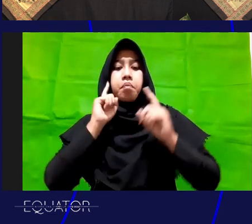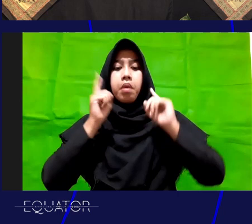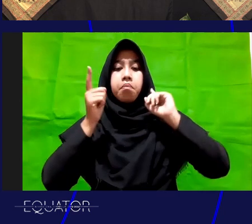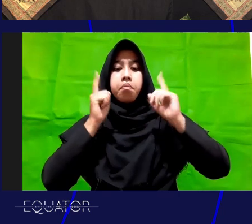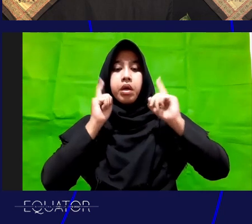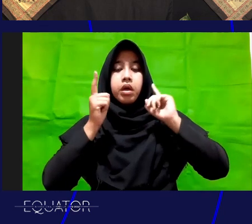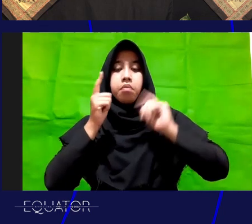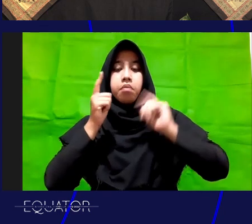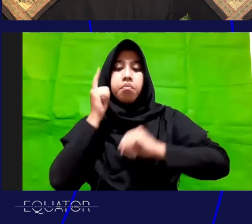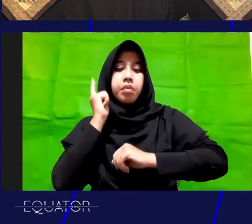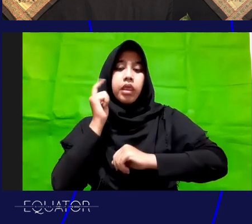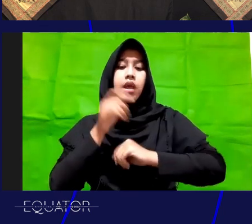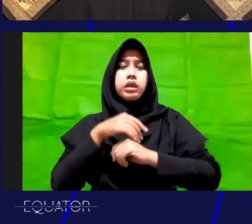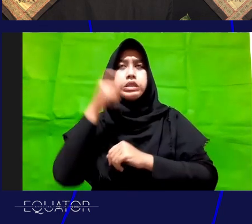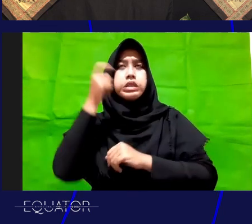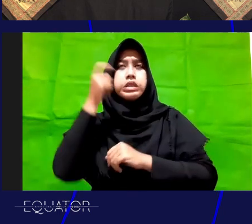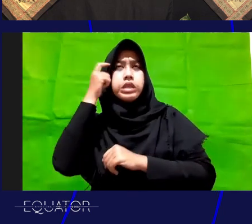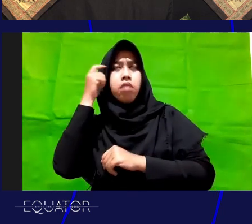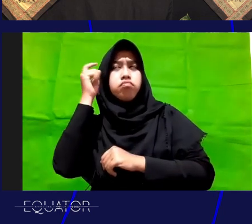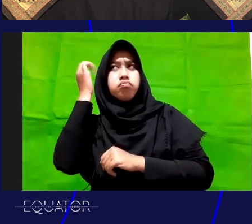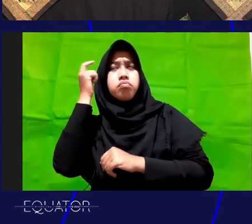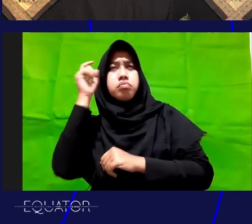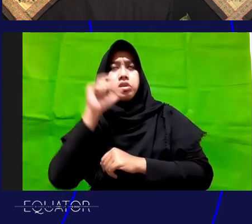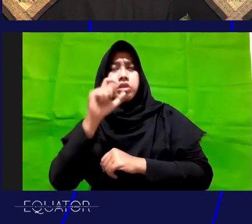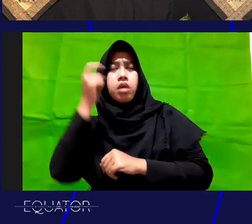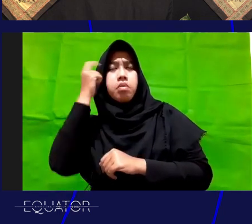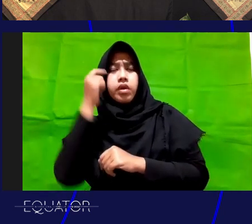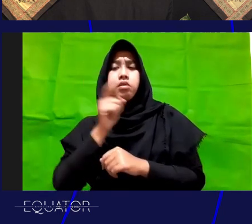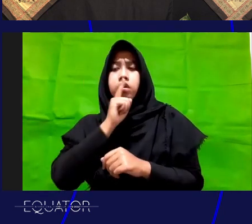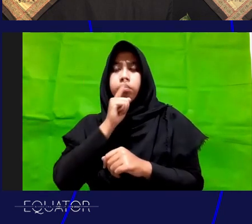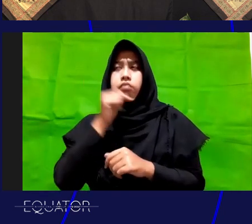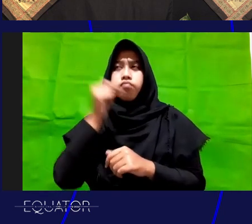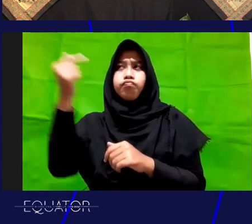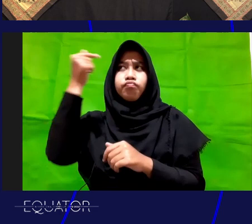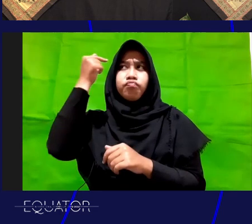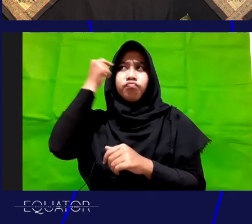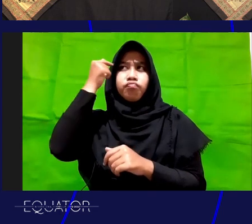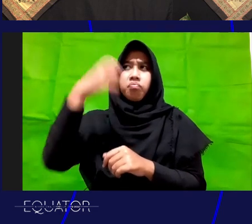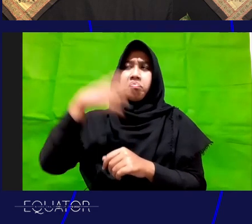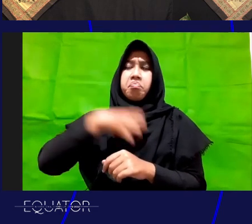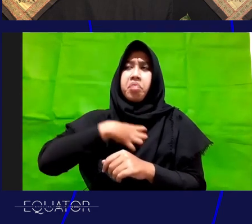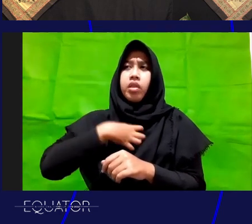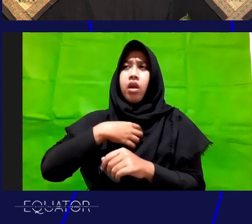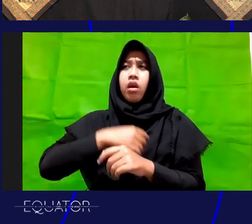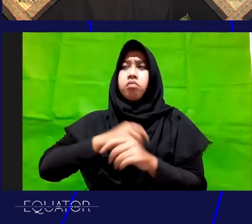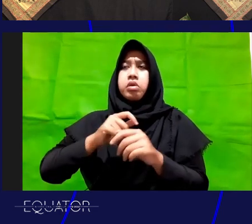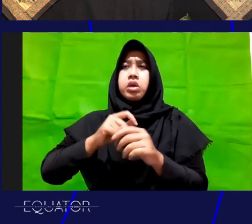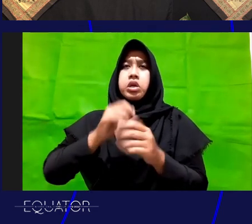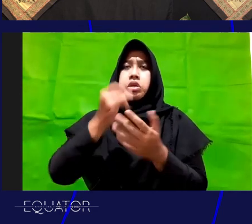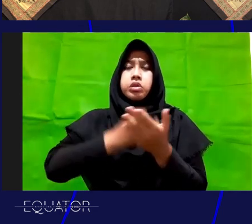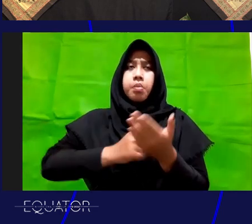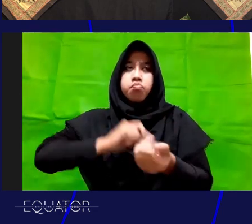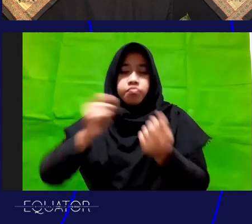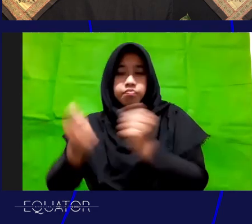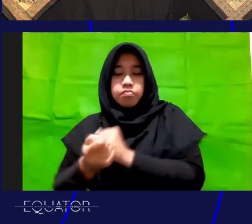diam-diam itu menyusup ke mentalitas seniman gitu, atau orang-orang budaya. Kita menyebutnya dengan kita